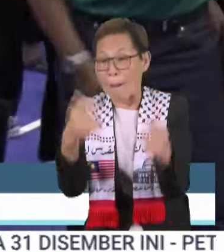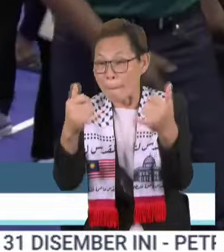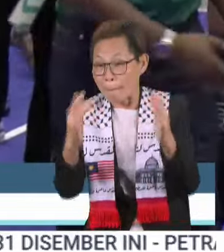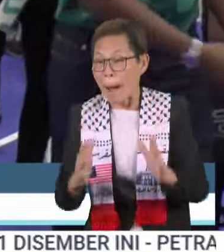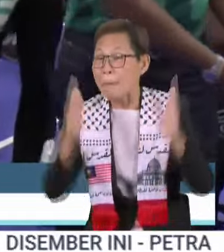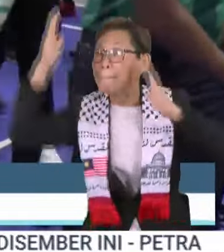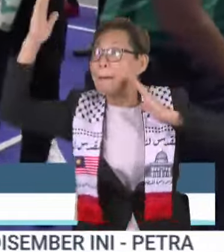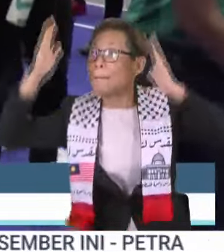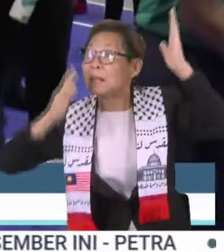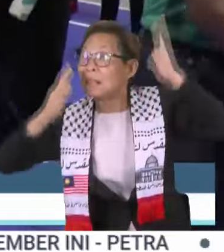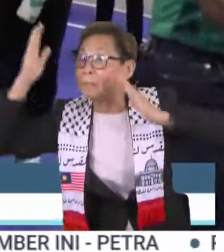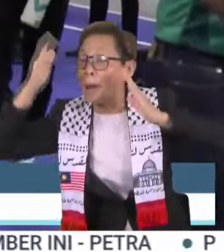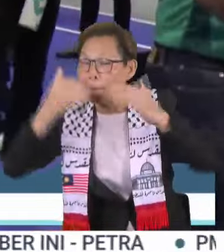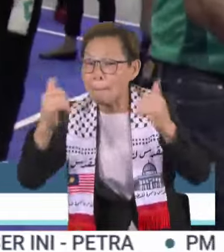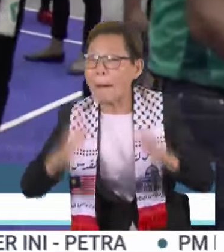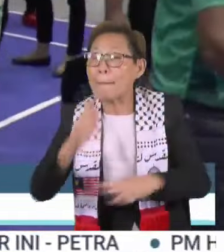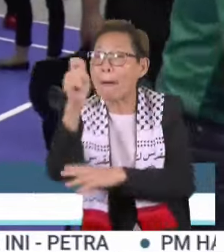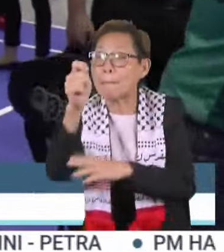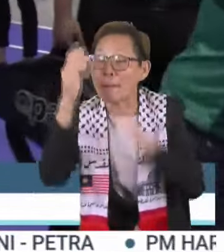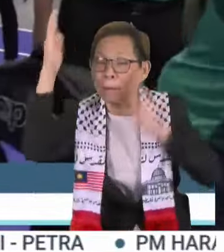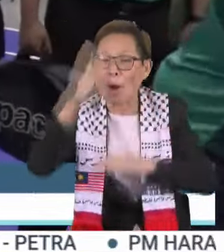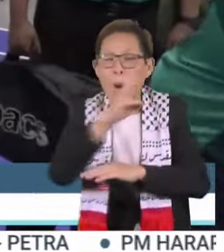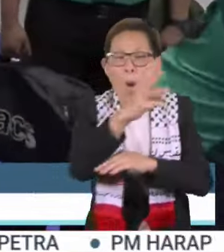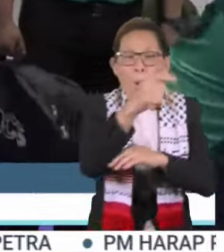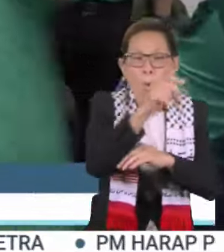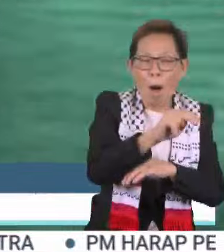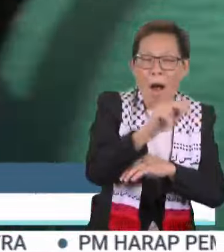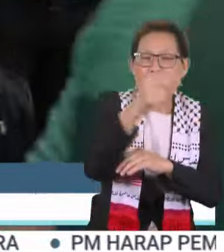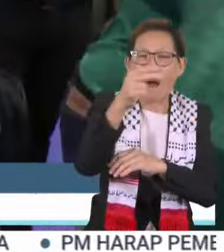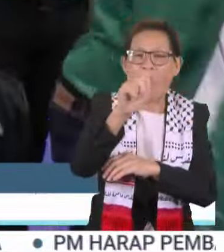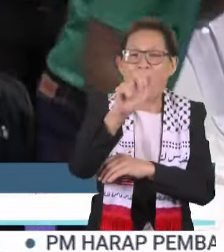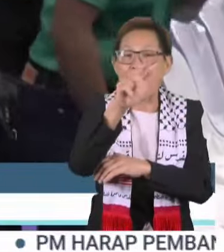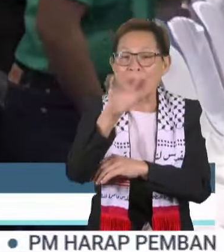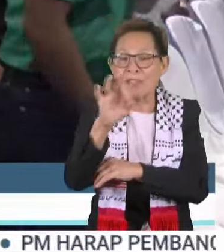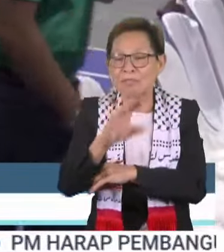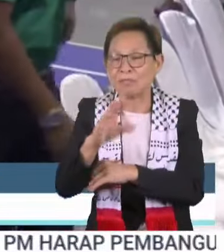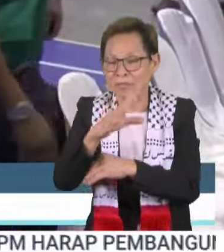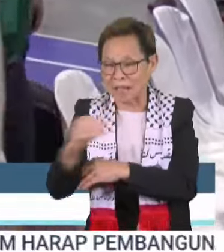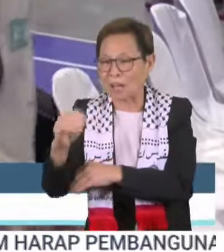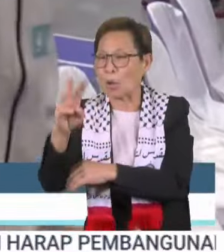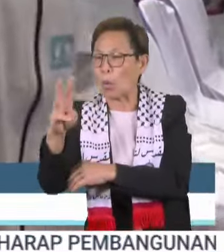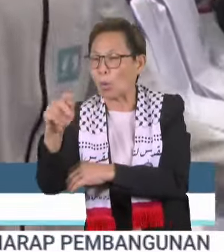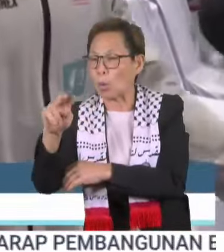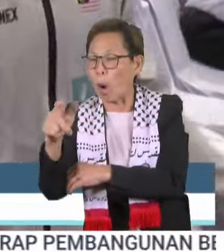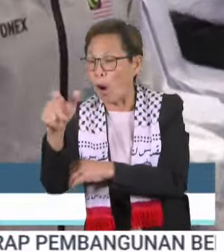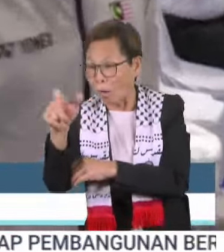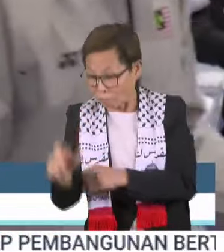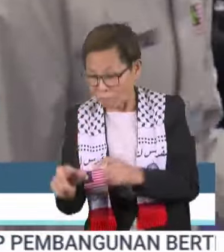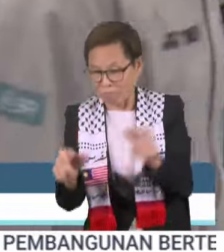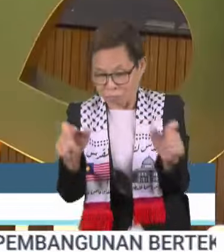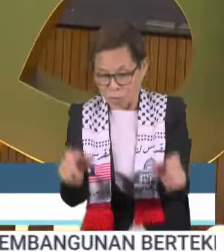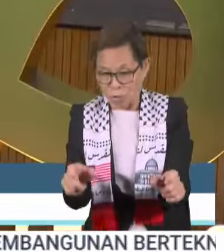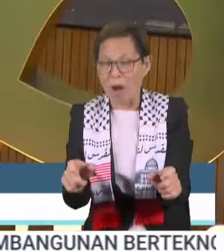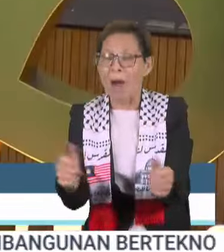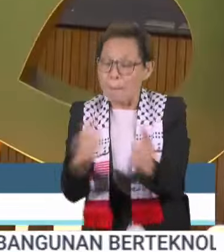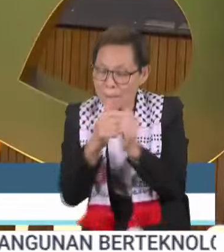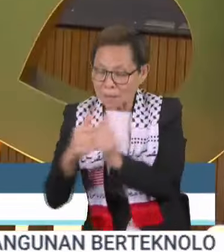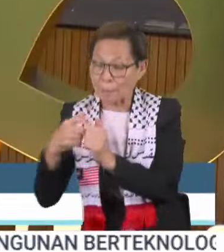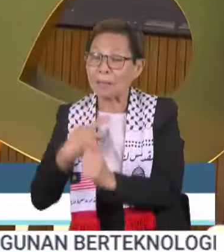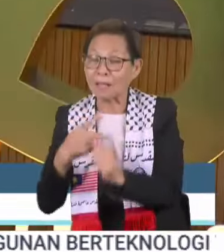badminton negara, Wan Arif dan juga Wong, dapat bersama kita untuk meluangkan